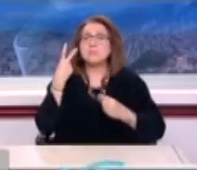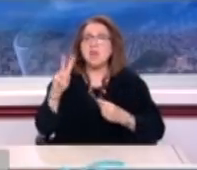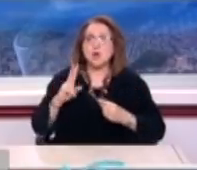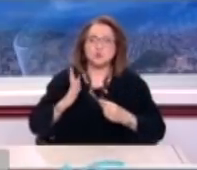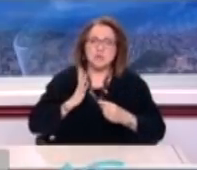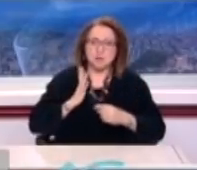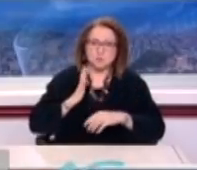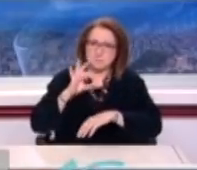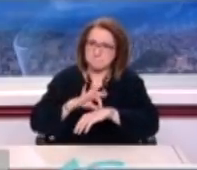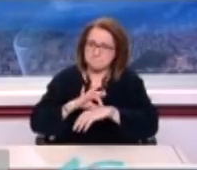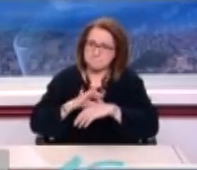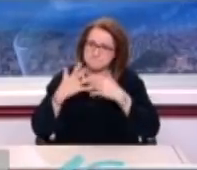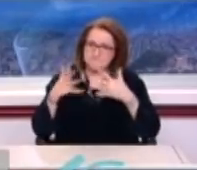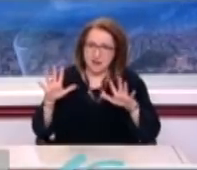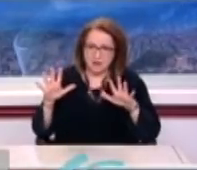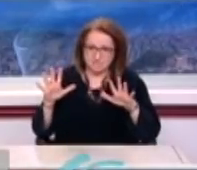κρούσματα.